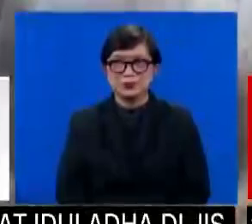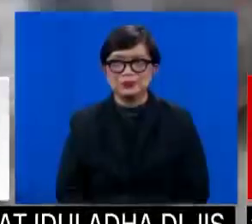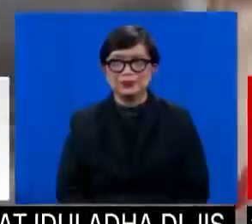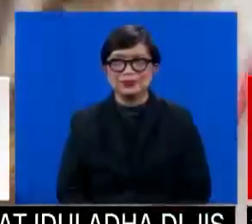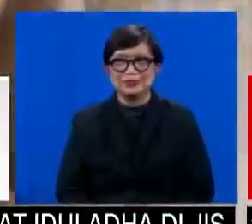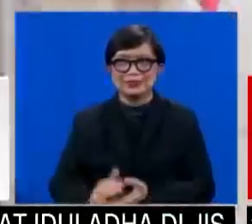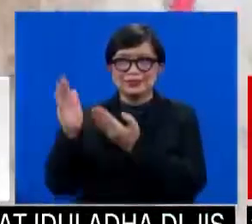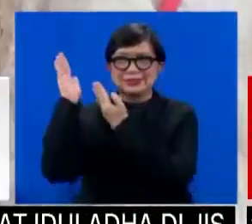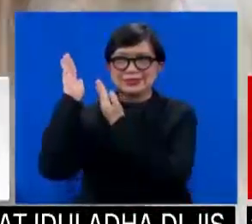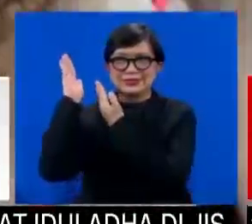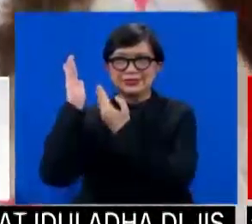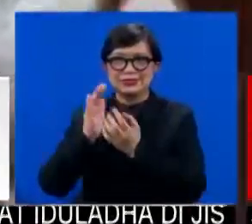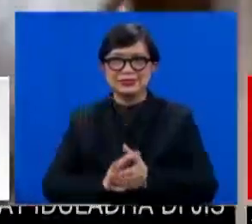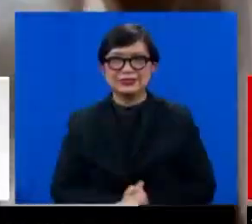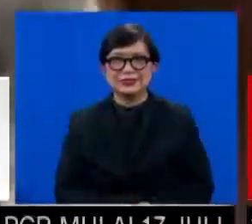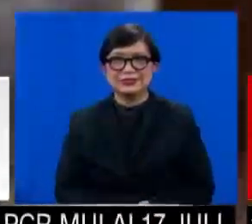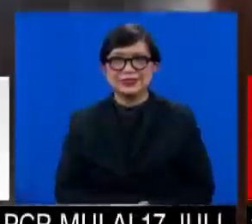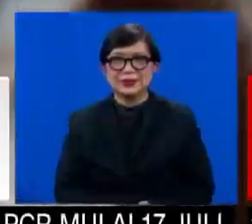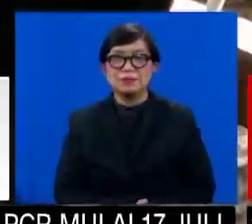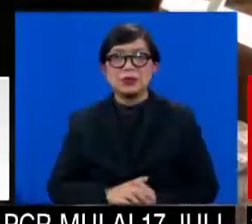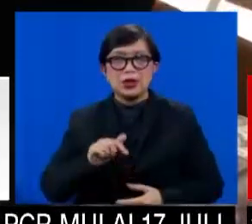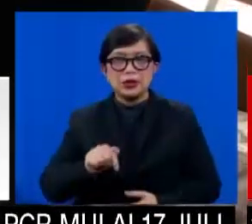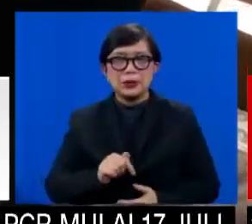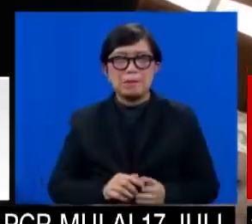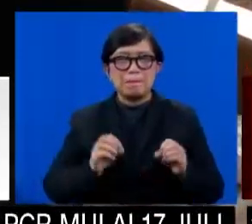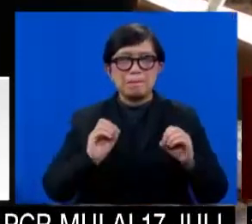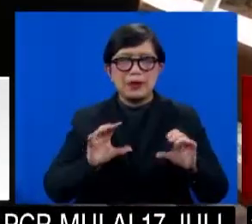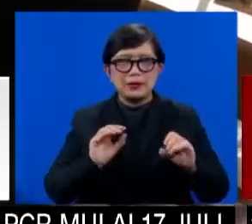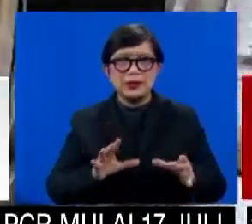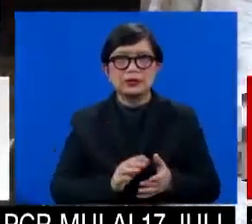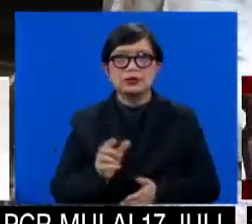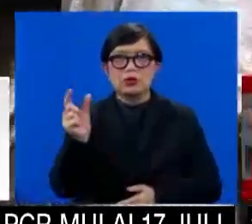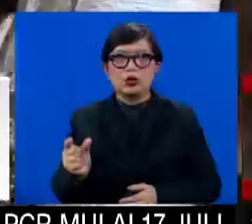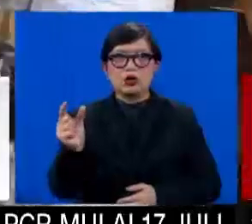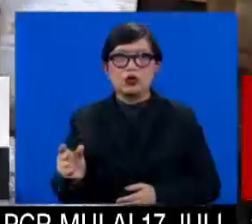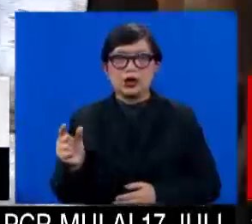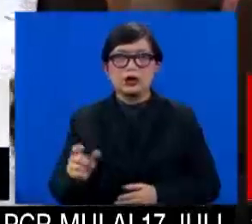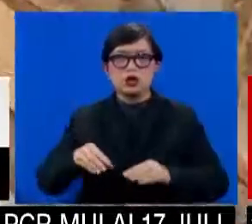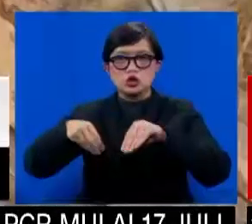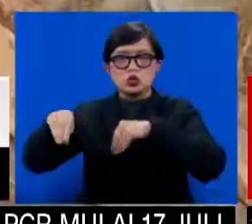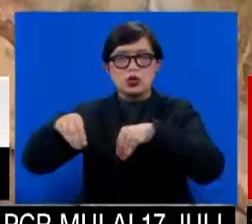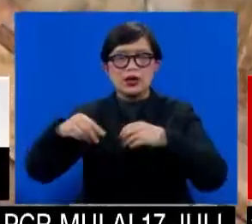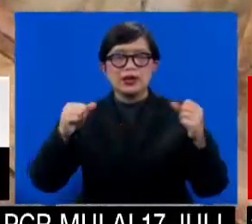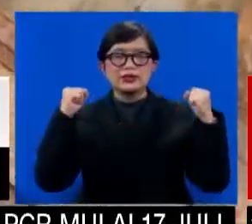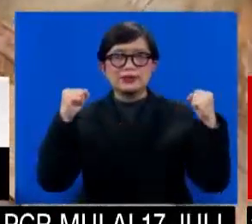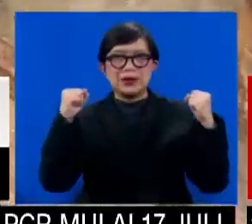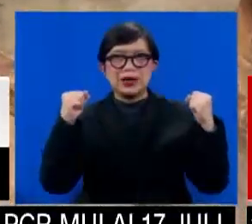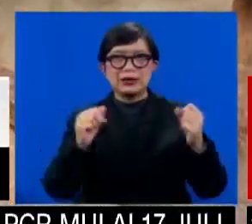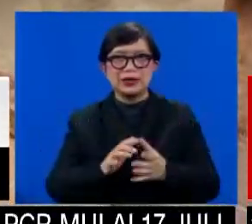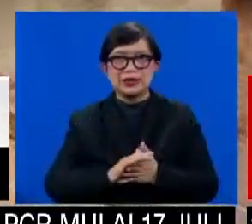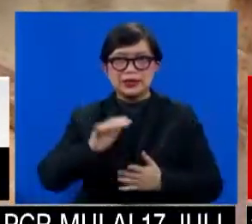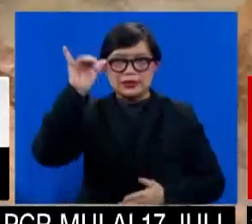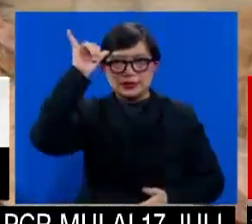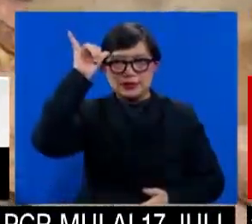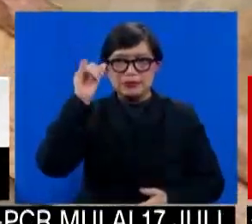Idul Adha 1443 Hijriah menjadi angin segar bagi para peternak hewan kurban seperti sapi, domba, dan kambing. Sempat